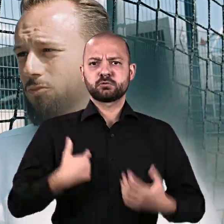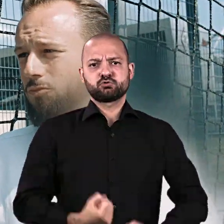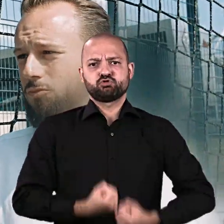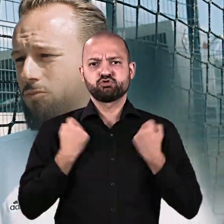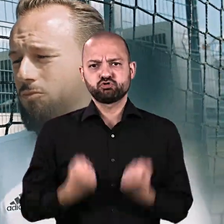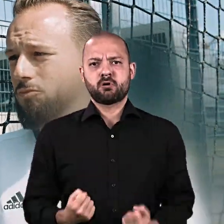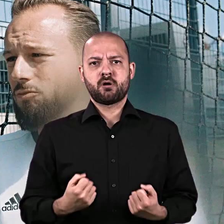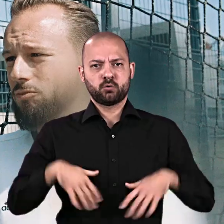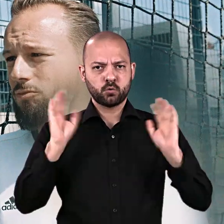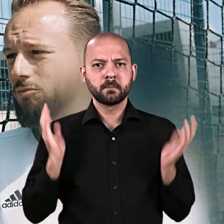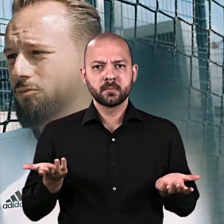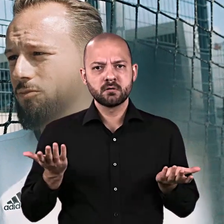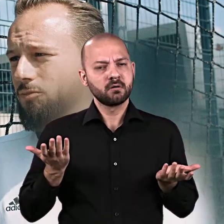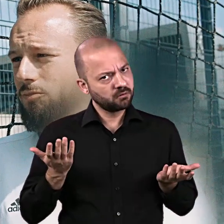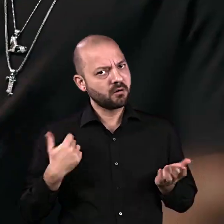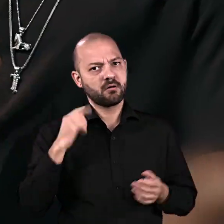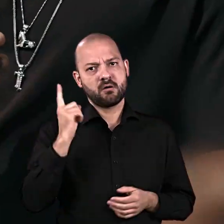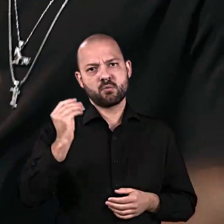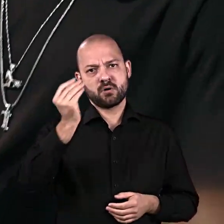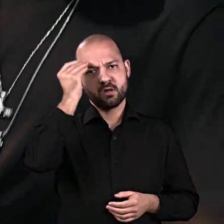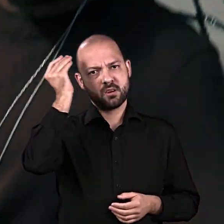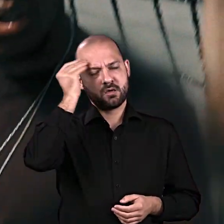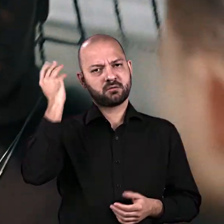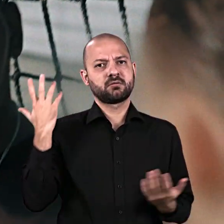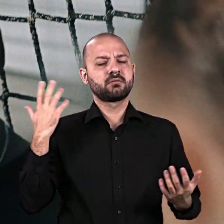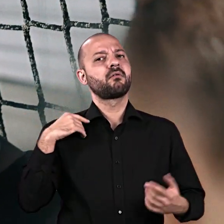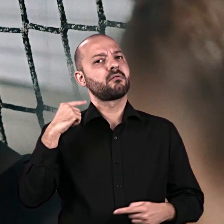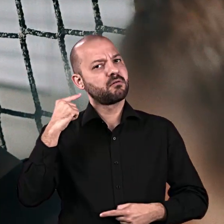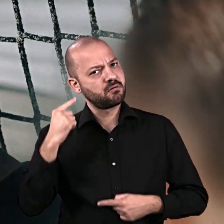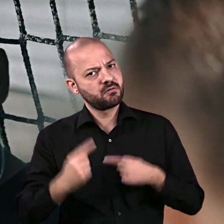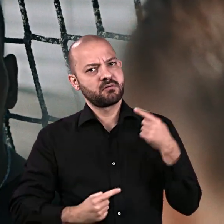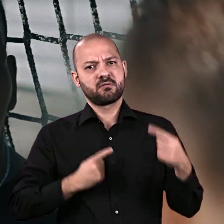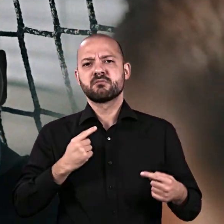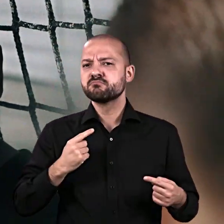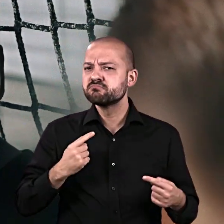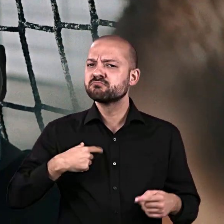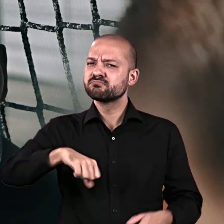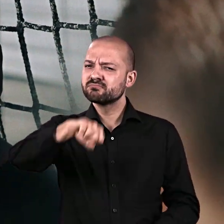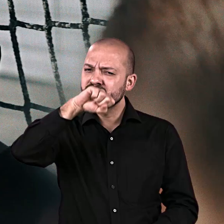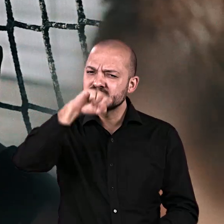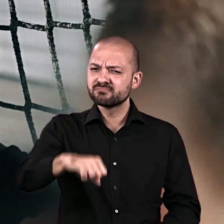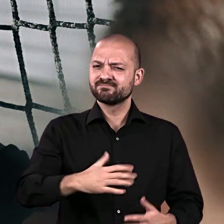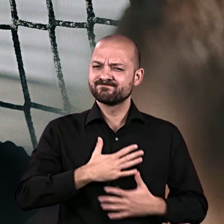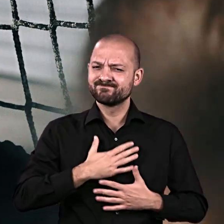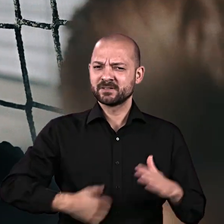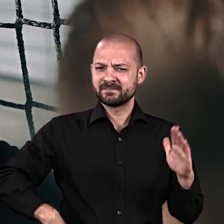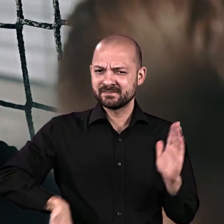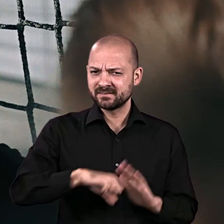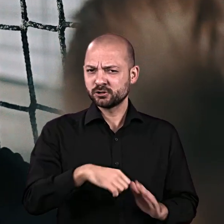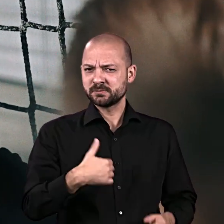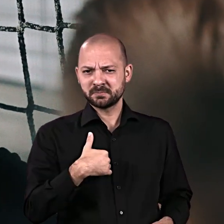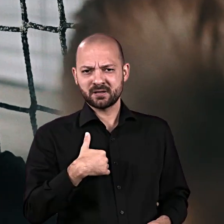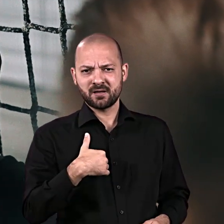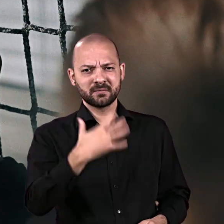Schwäche, sondern als irgendetwas, das mich stärker macht. Mhm. Und dann habe ich dann auch gelernt davon. Mhm.